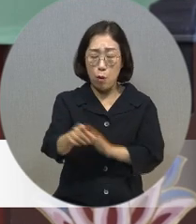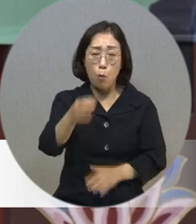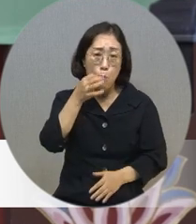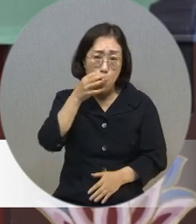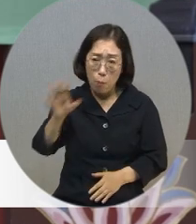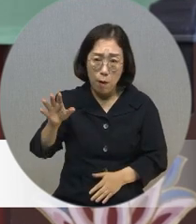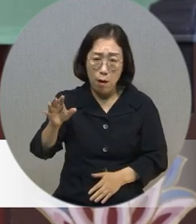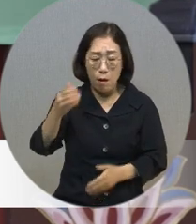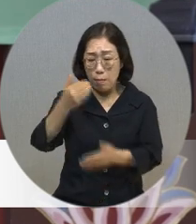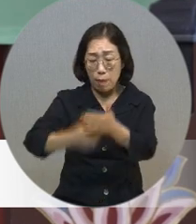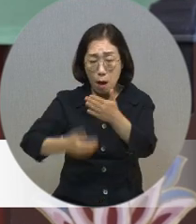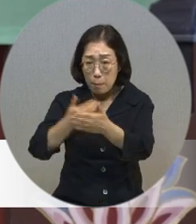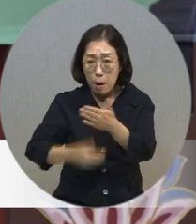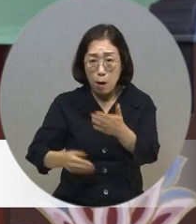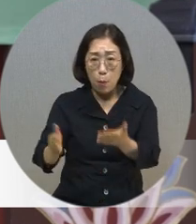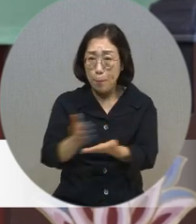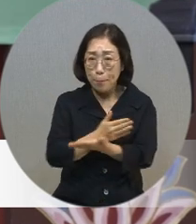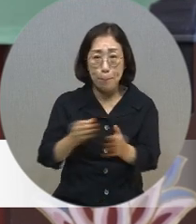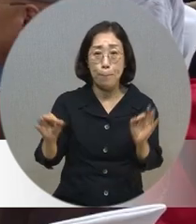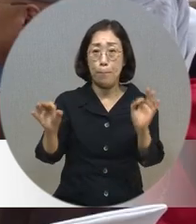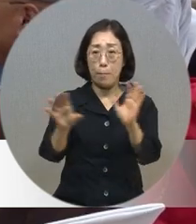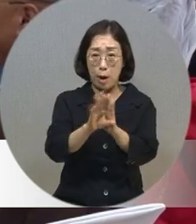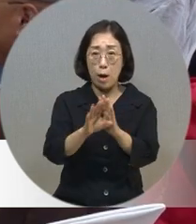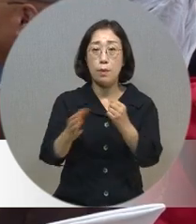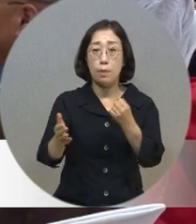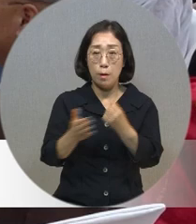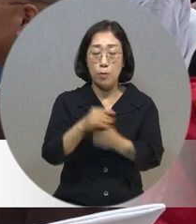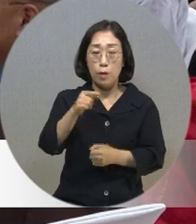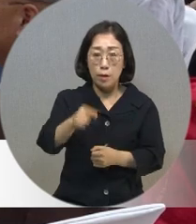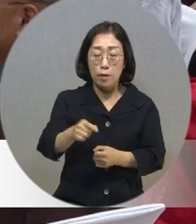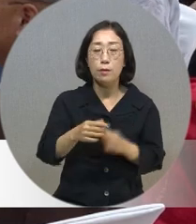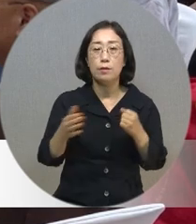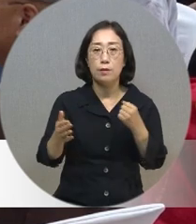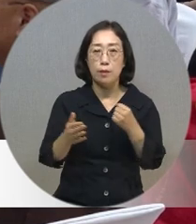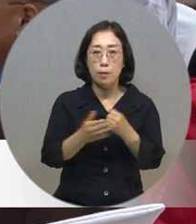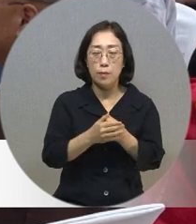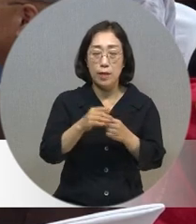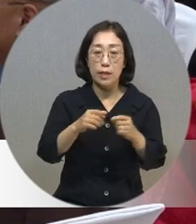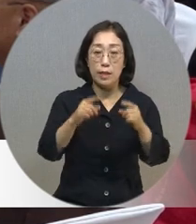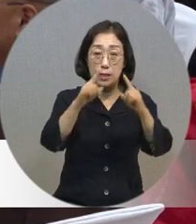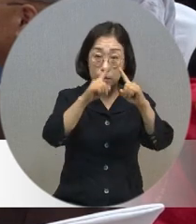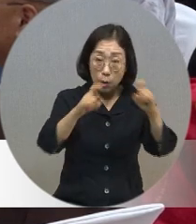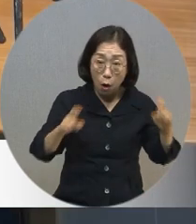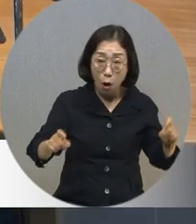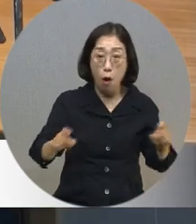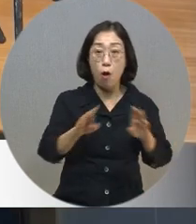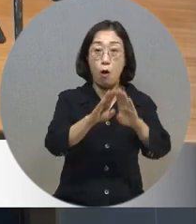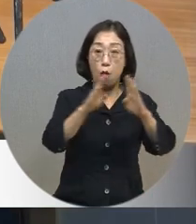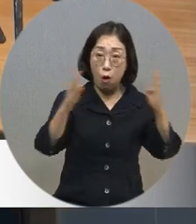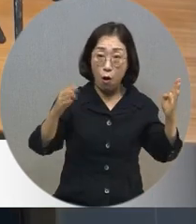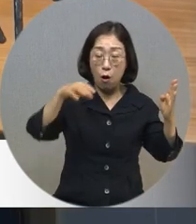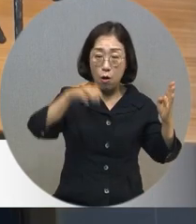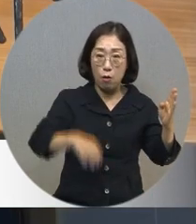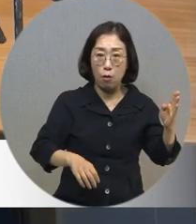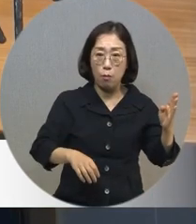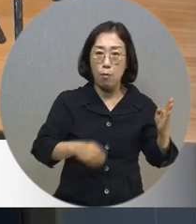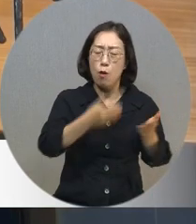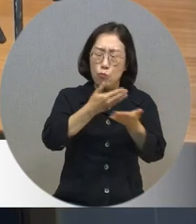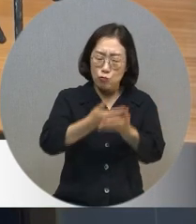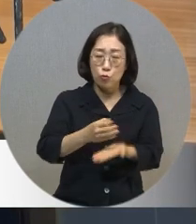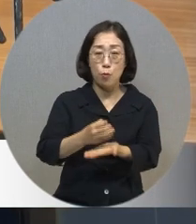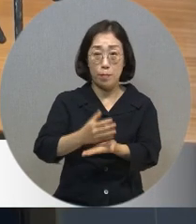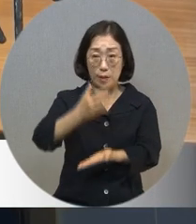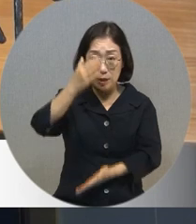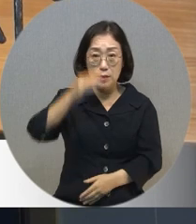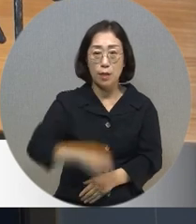않으면 흔적도 없이 사라지기 때문에 그런 차원에서 불암사 유물 전시관 개관은 매우 가치 있고